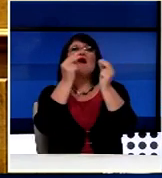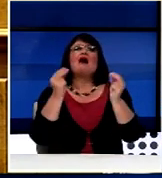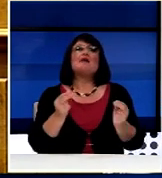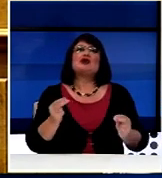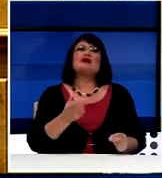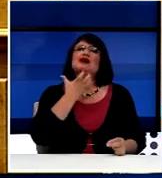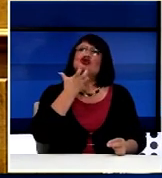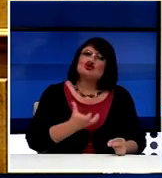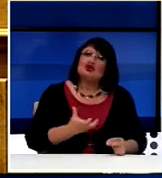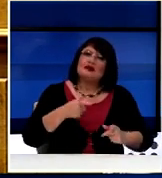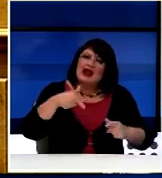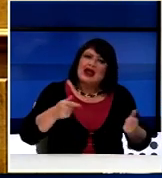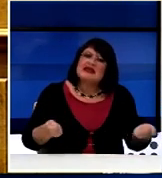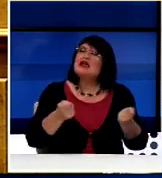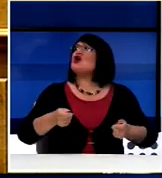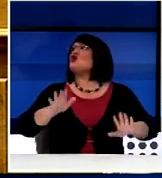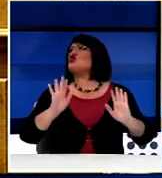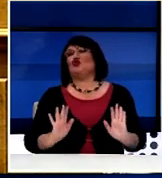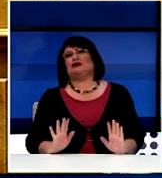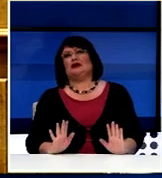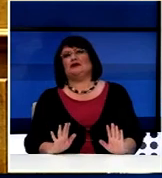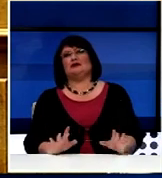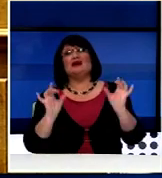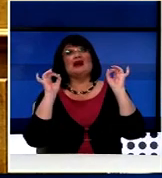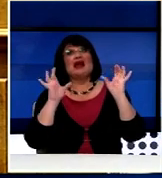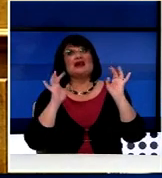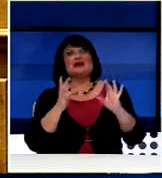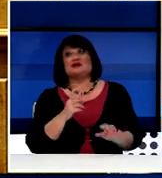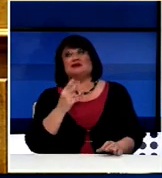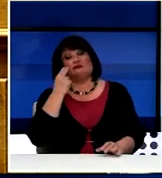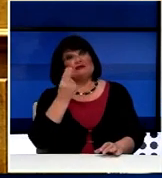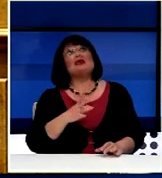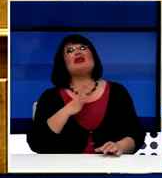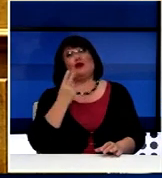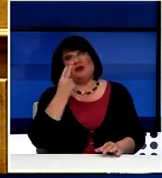σοβαρές εξελίξεις που κανείς δεν θέλει να δει, σας